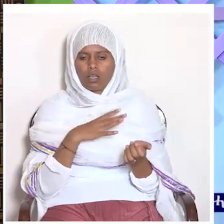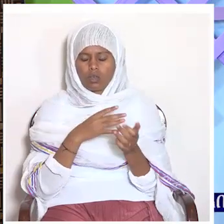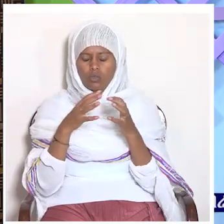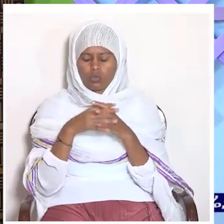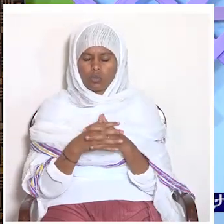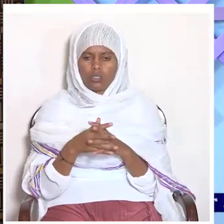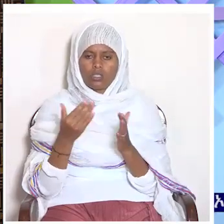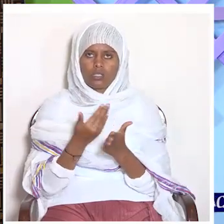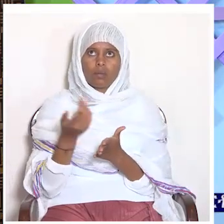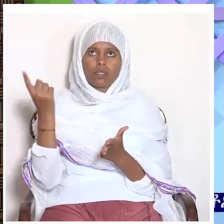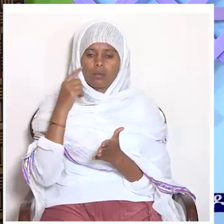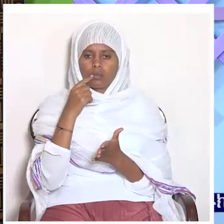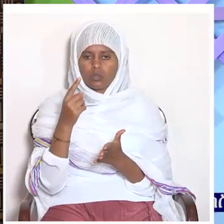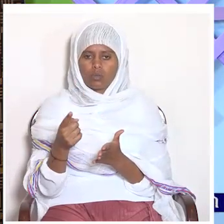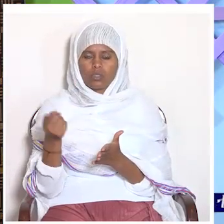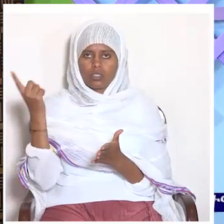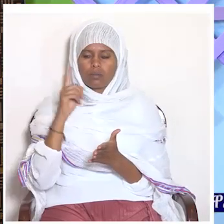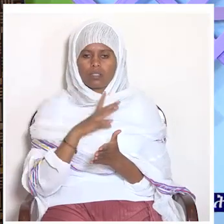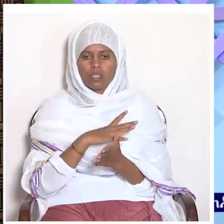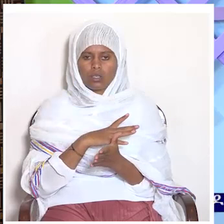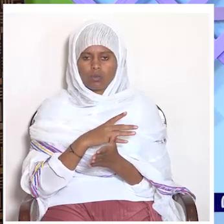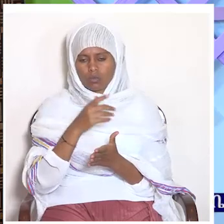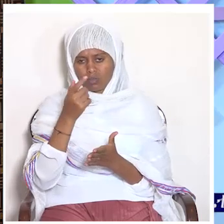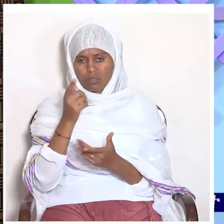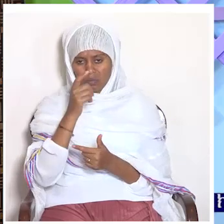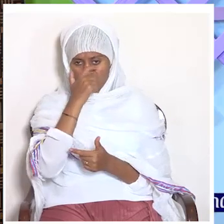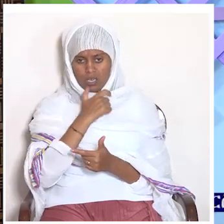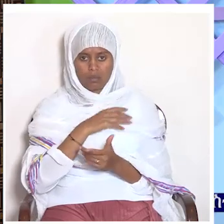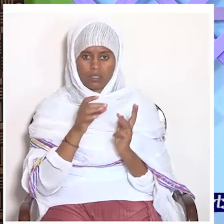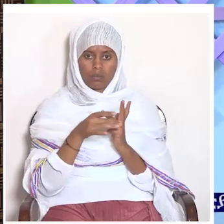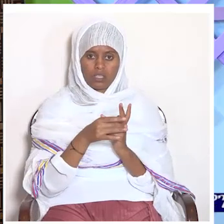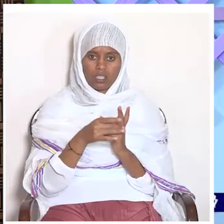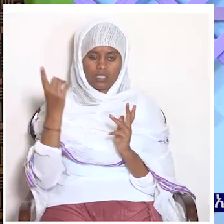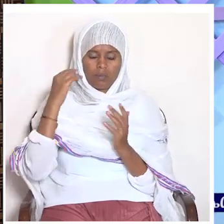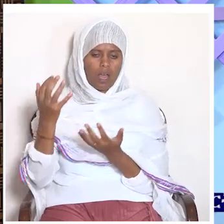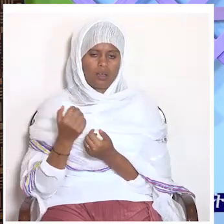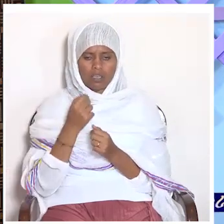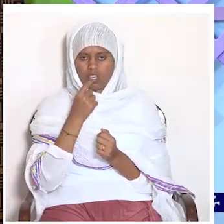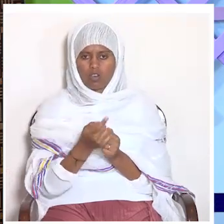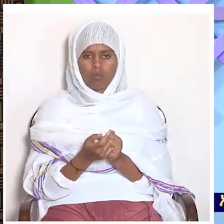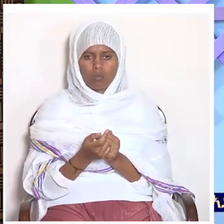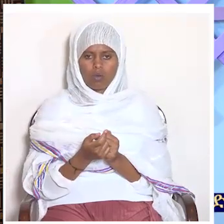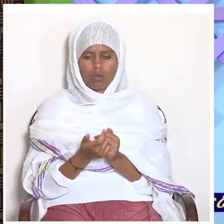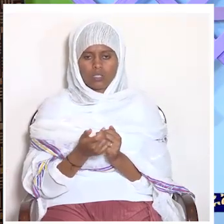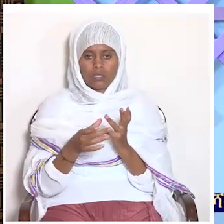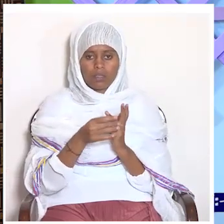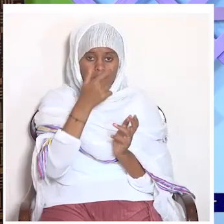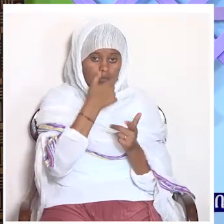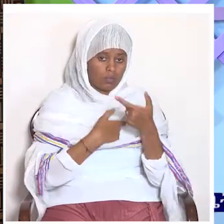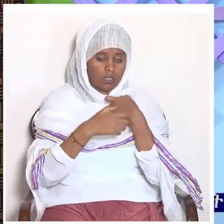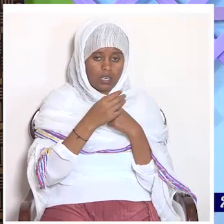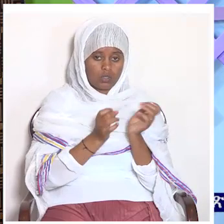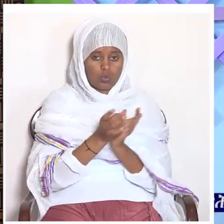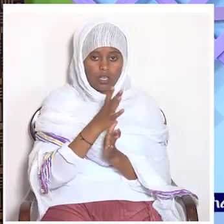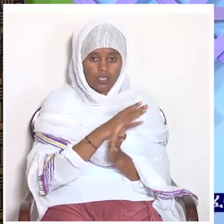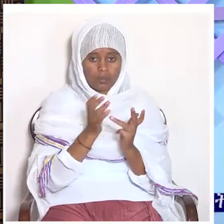ትገብር ኣለኻ በሎ ይፅሊ ናብ ኣምላኸይ እንተበሎ ድማ እግዚኣብሔር ናይ ቅመኛ ፀሎት ኣይቅበልን እዩ በሎ እምበኣር ተቐይምካን